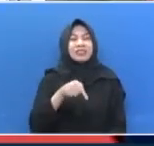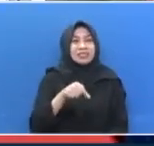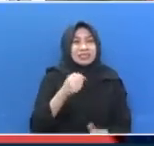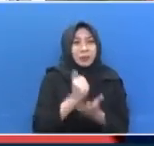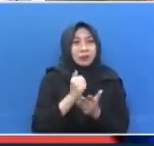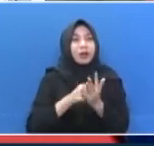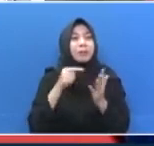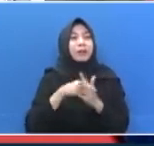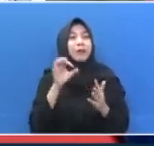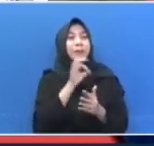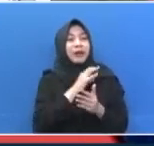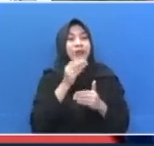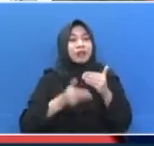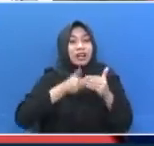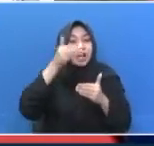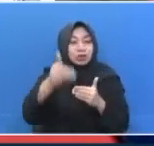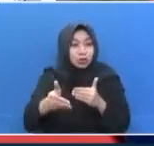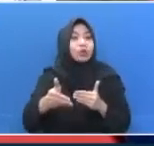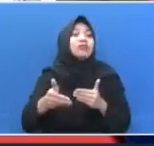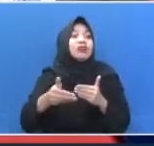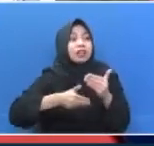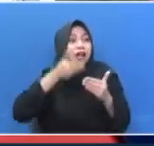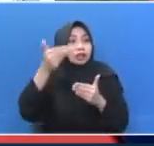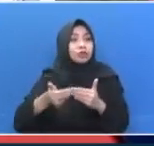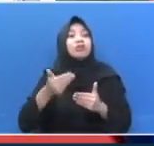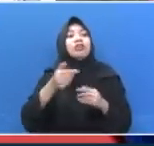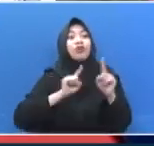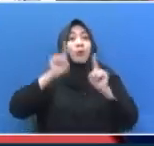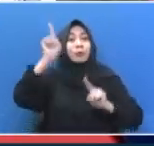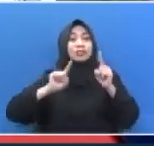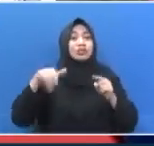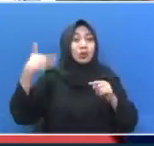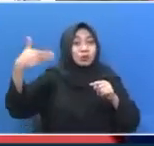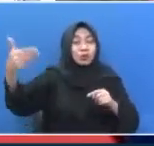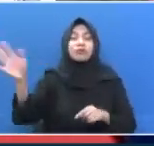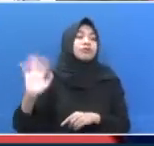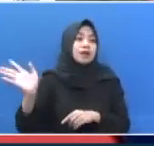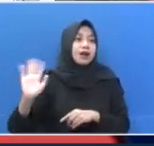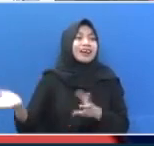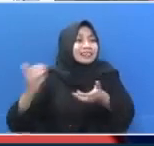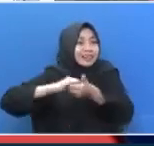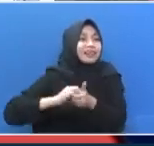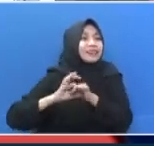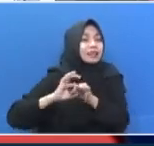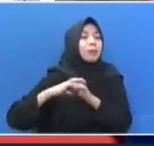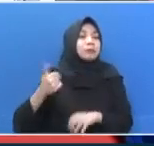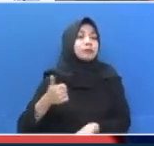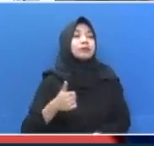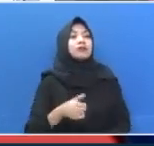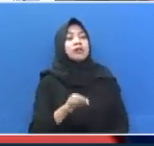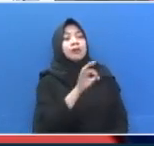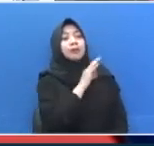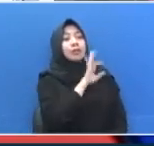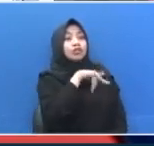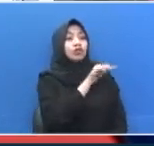Paskah Pilpres itu jangan digadaikan hanya sekedar untuk berkompetisi dan saling mengalahkan nah pada tataran elit Jokowi sudah